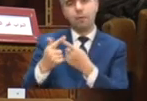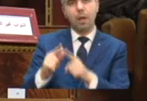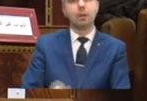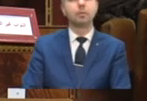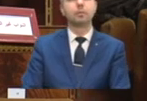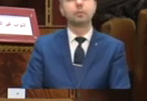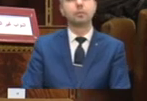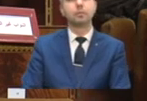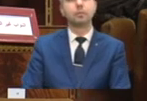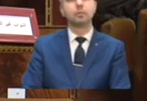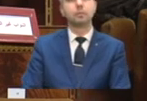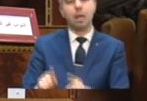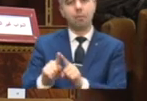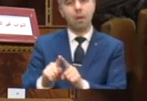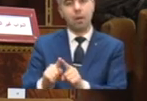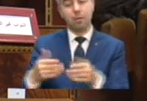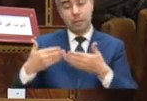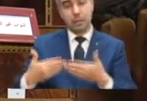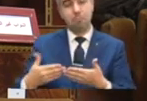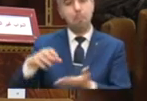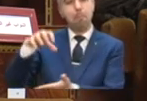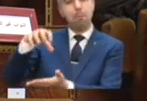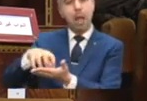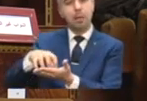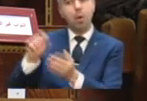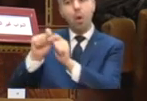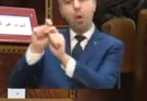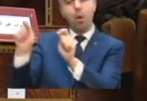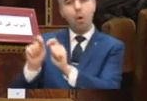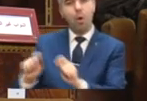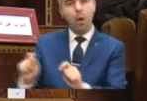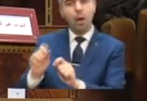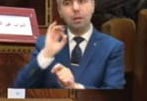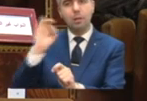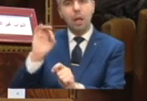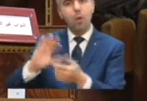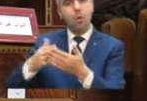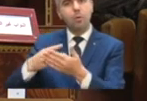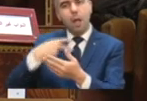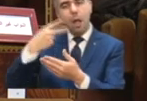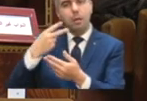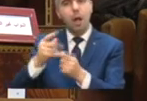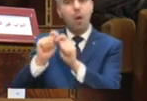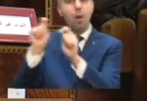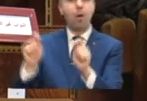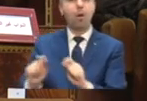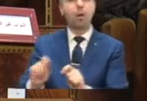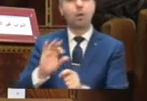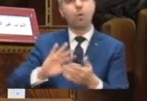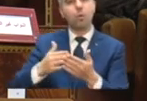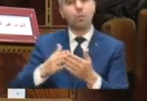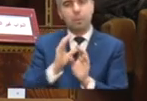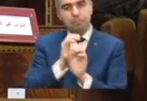نحن نعيش في دولة الحريات والحقوق، لكل واحد الحق أن يعبر عن أي رأي، ما غاديش تكمموا